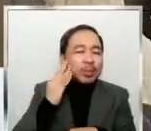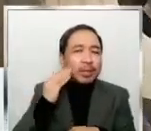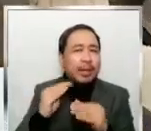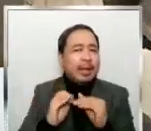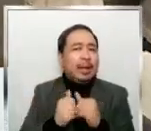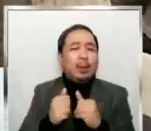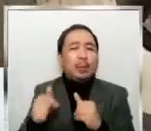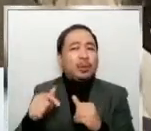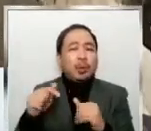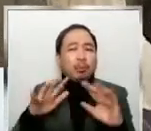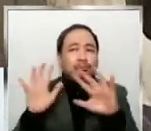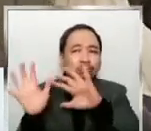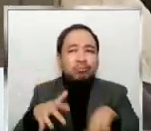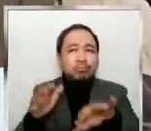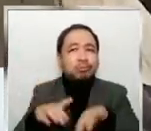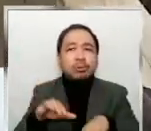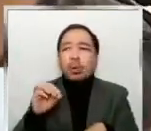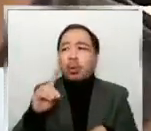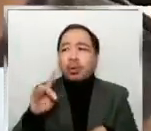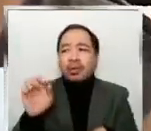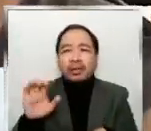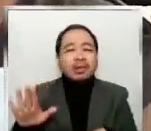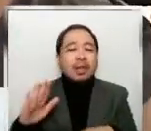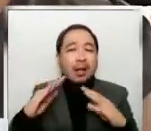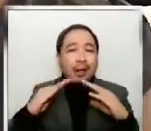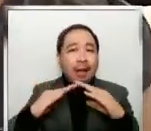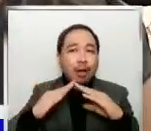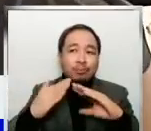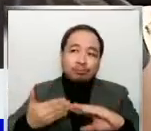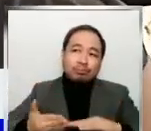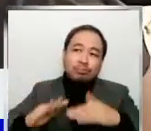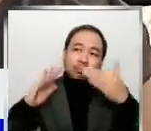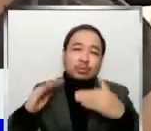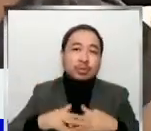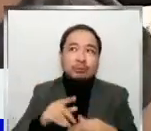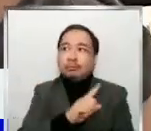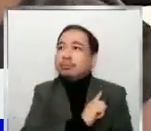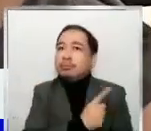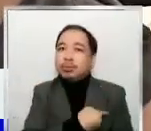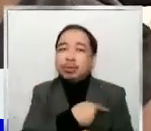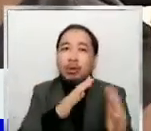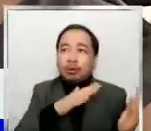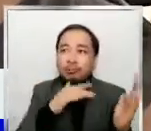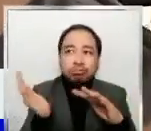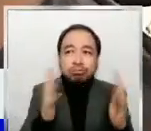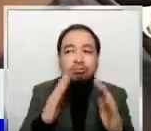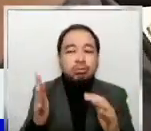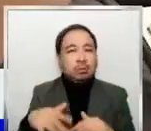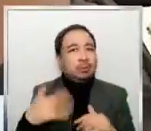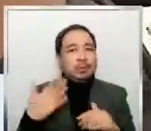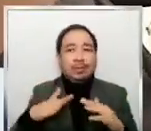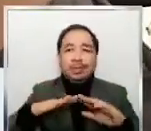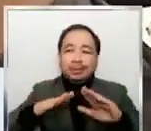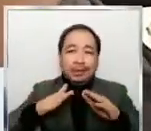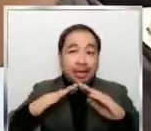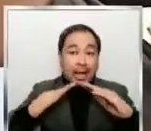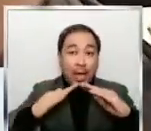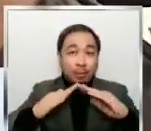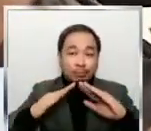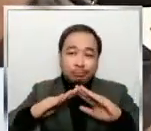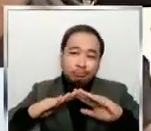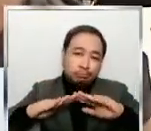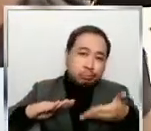Odette ang kanilang bahay. Sa sobrang lakas talaga ng hangin, naku, yung mga pader maginiba na. Tapos yung mga